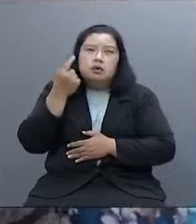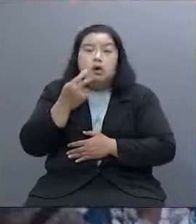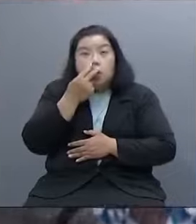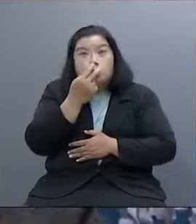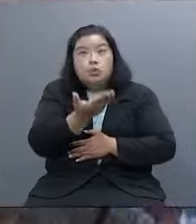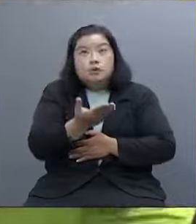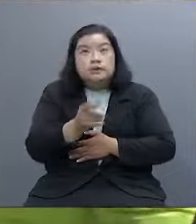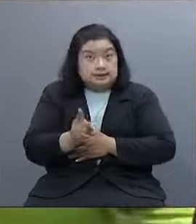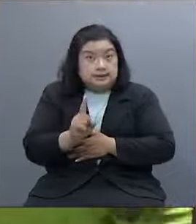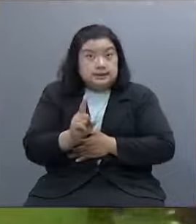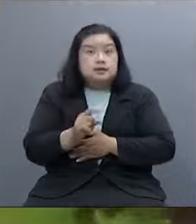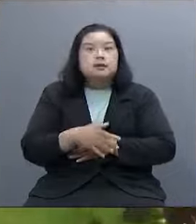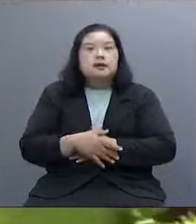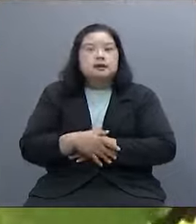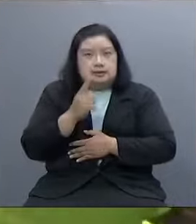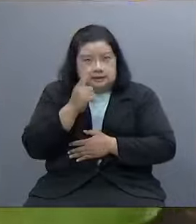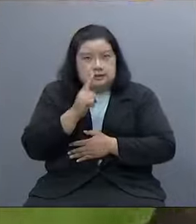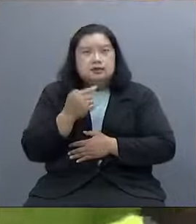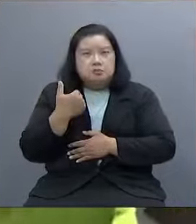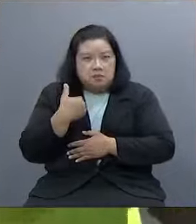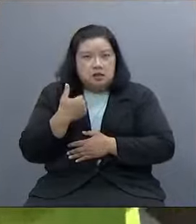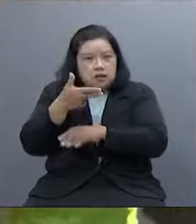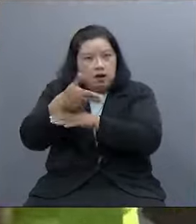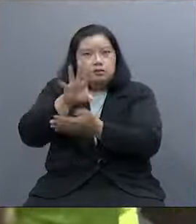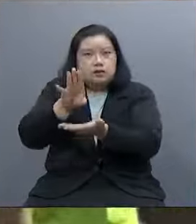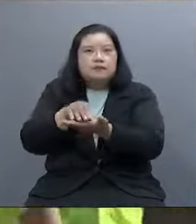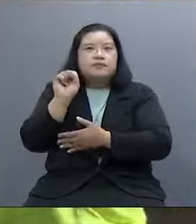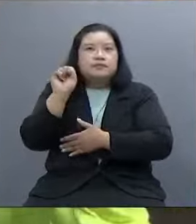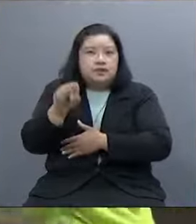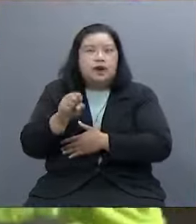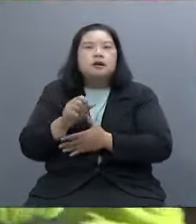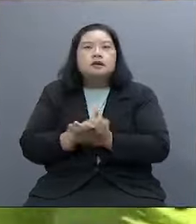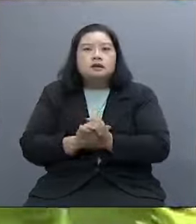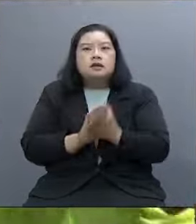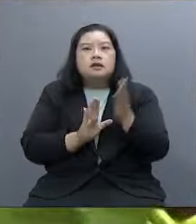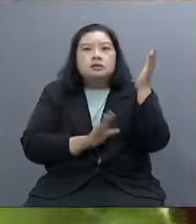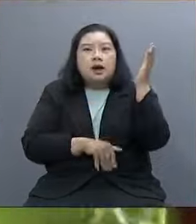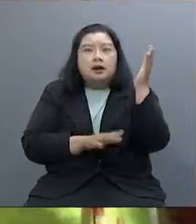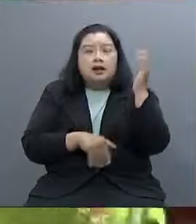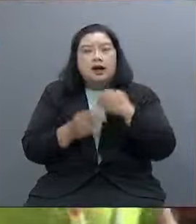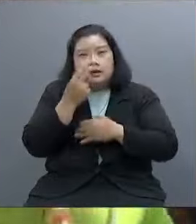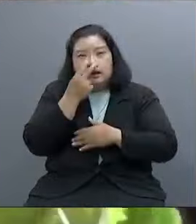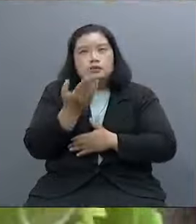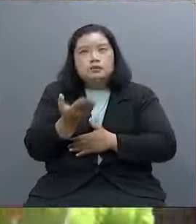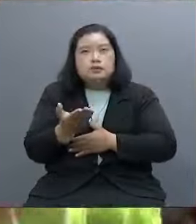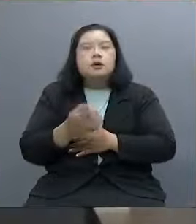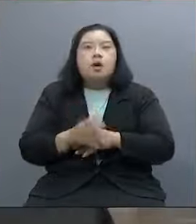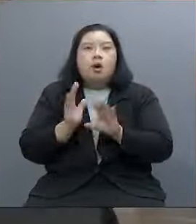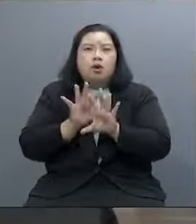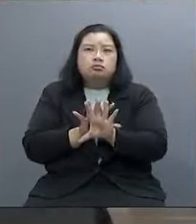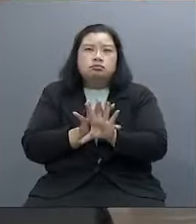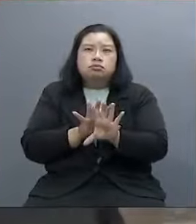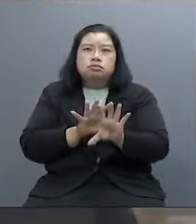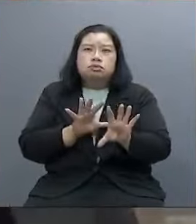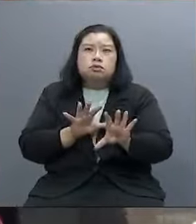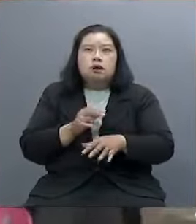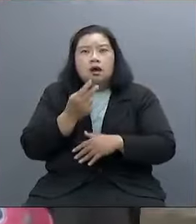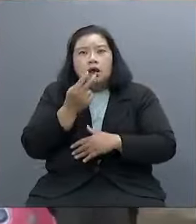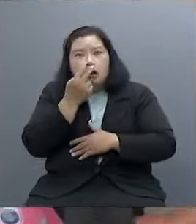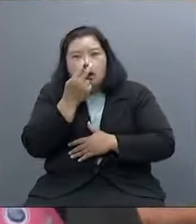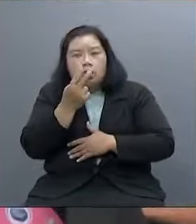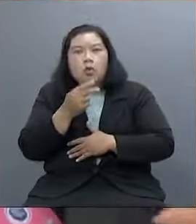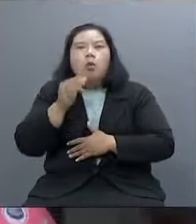จริงไม่สลิงไม่สแตนด์อินไม่ AI นะคะ จริงๆ โอ้บรรยากาศก็อย่างที่คุณผู้ชมเห็นขบวนคนยาวเหยียดจนมองไม่เห็นสุดสายถนน